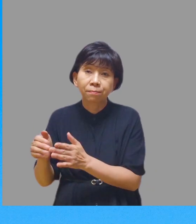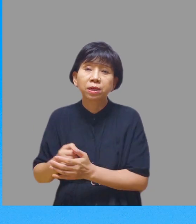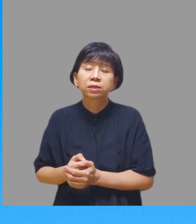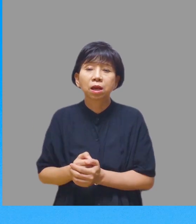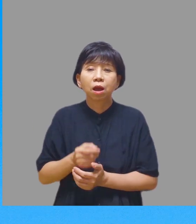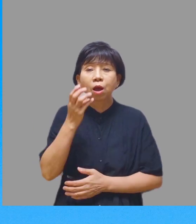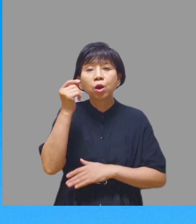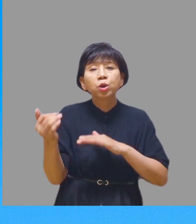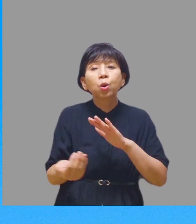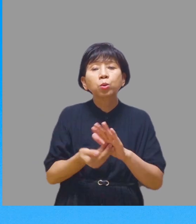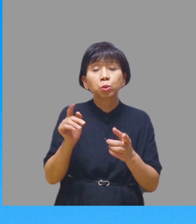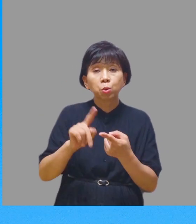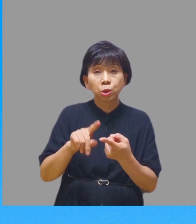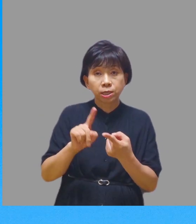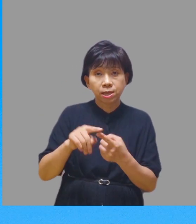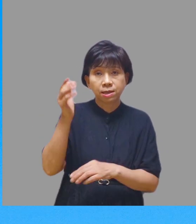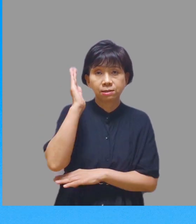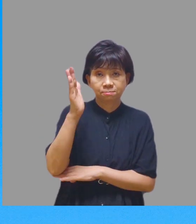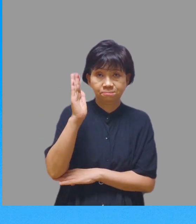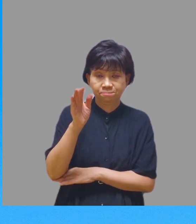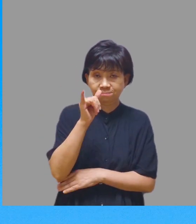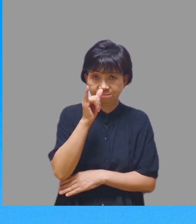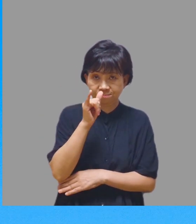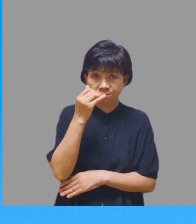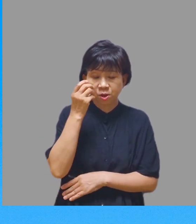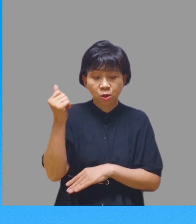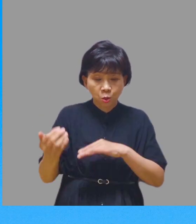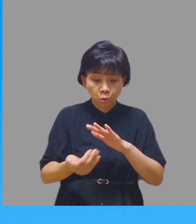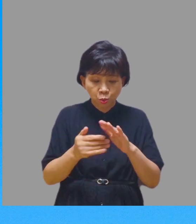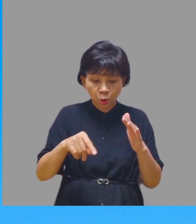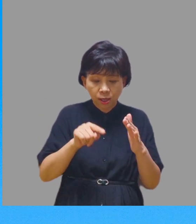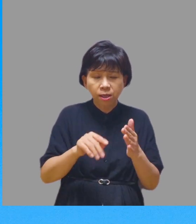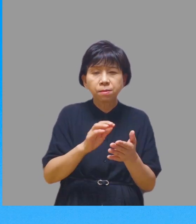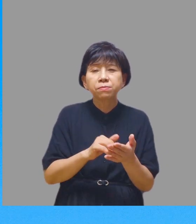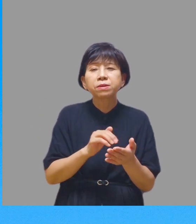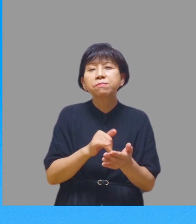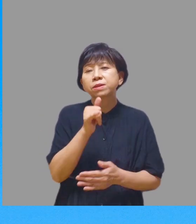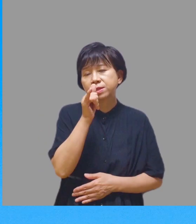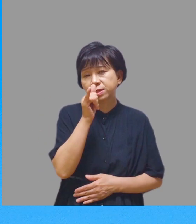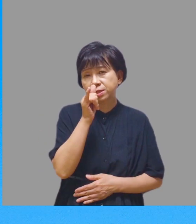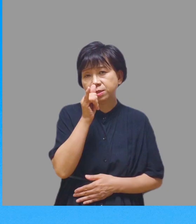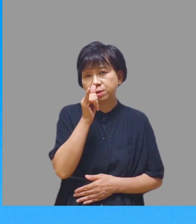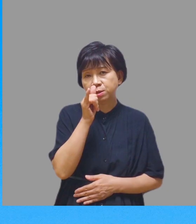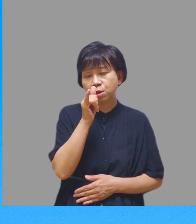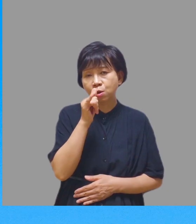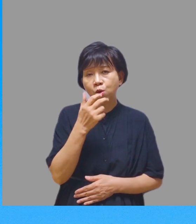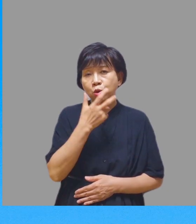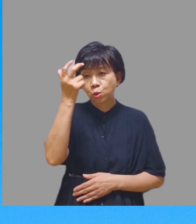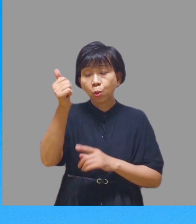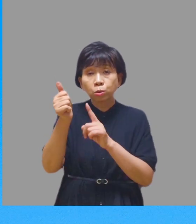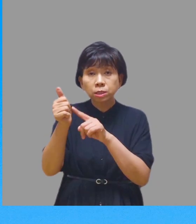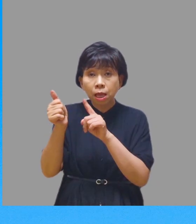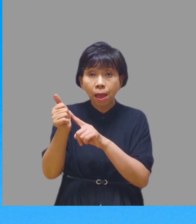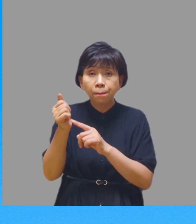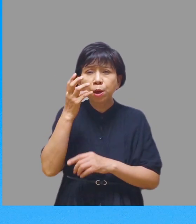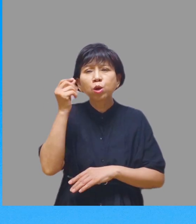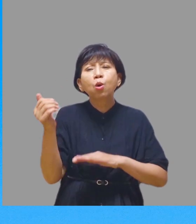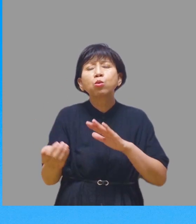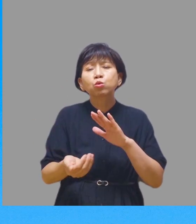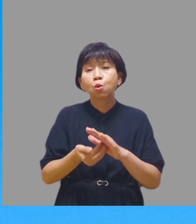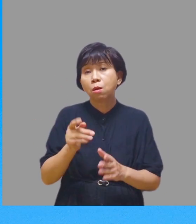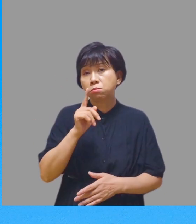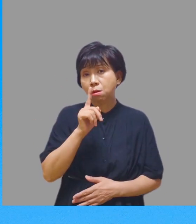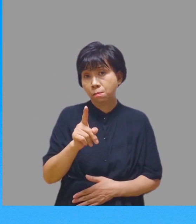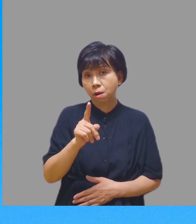분들은 들었지만 형통 안에 비밀이 있습니다. 왜 형통이라고 요셉을 이야기할까요? 요셉이 수도 없이